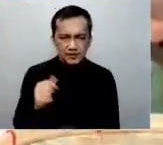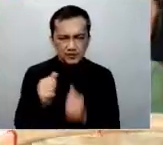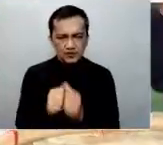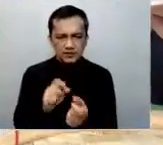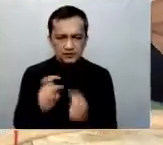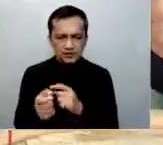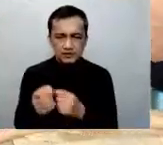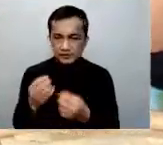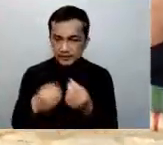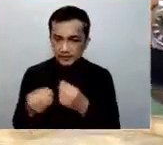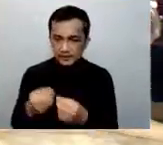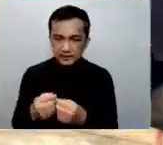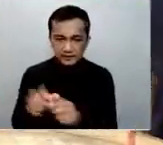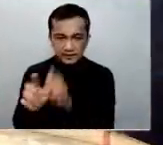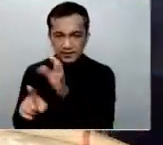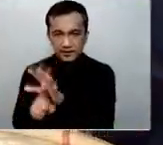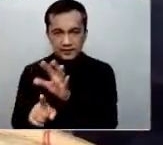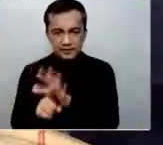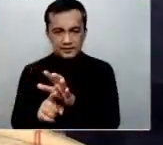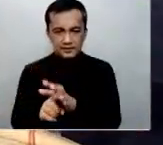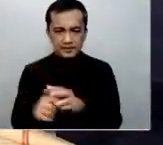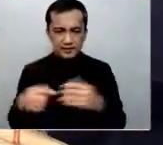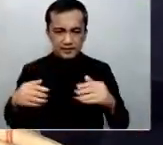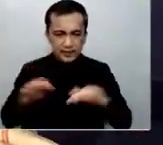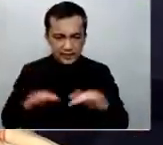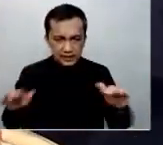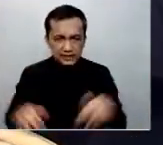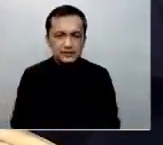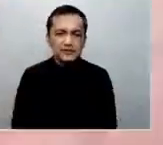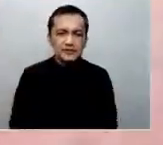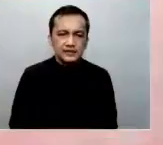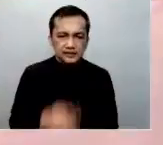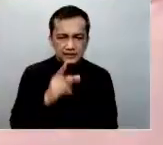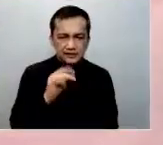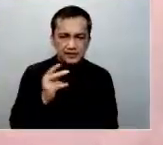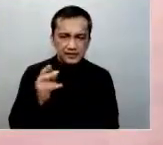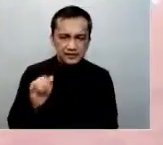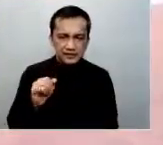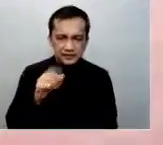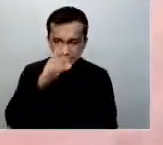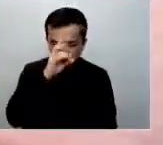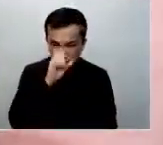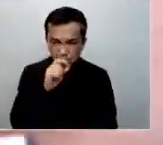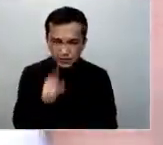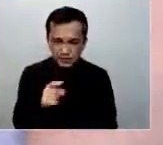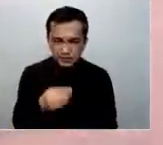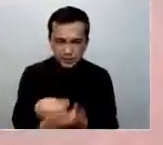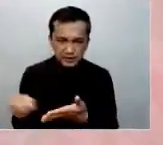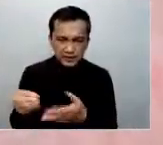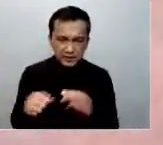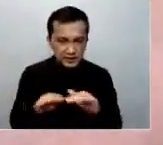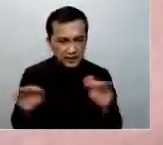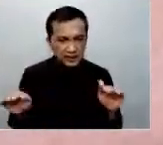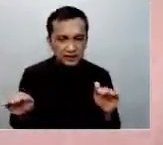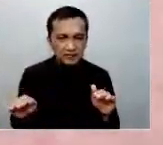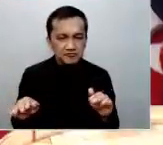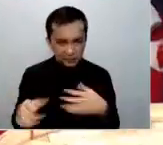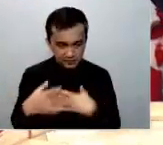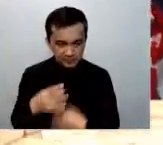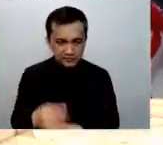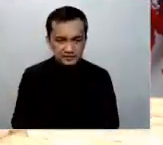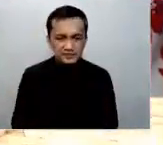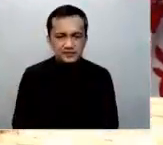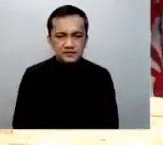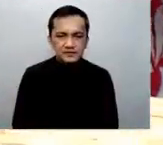kakanin, mabenta rin ba siya sa mga bagets? Kasi kakanin, normally sa matatanda, talagang bibili at bibili yan. Pero sa mga bata, surprisingly